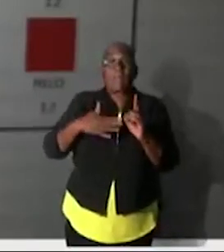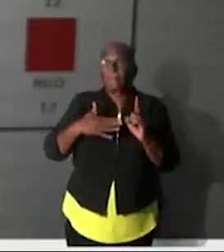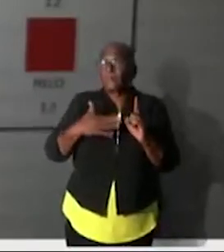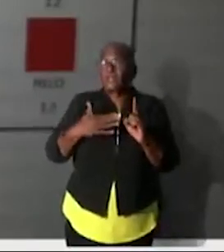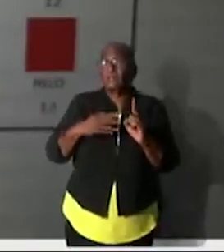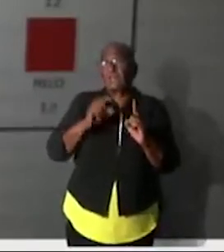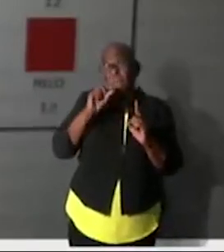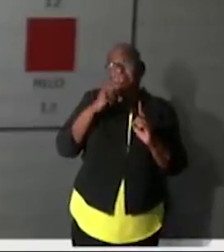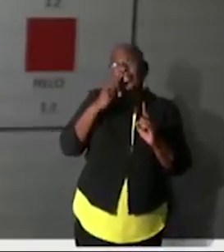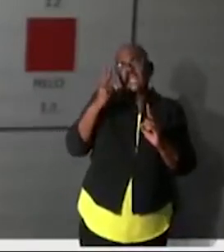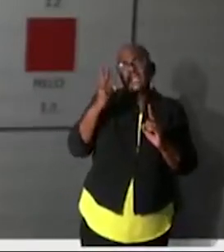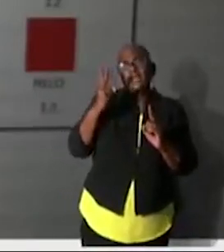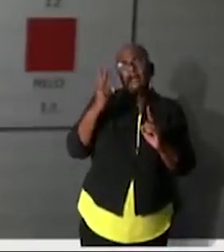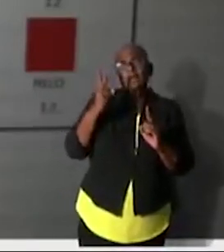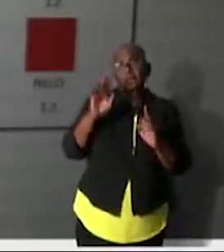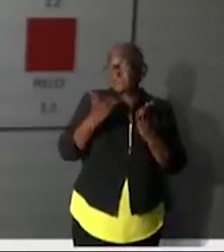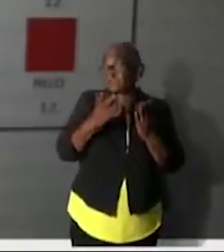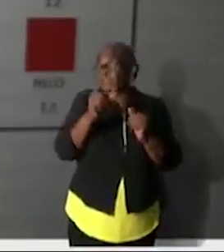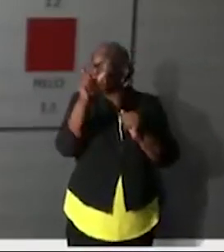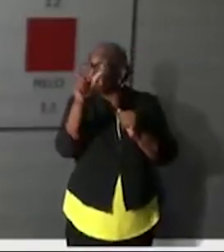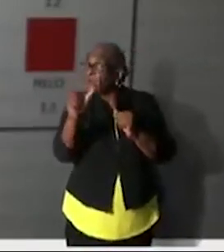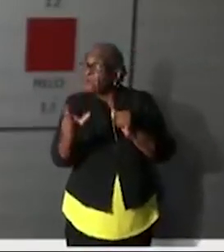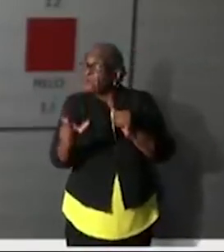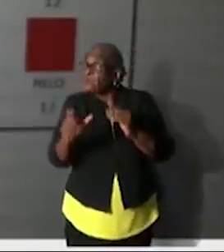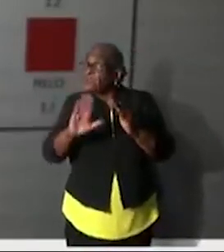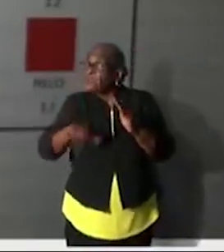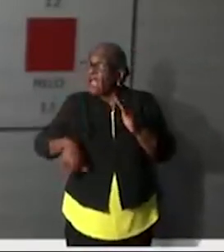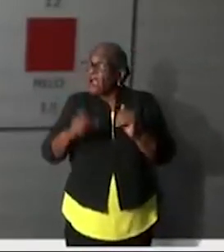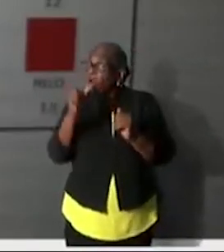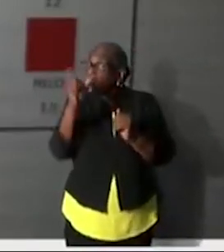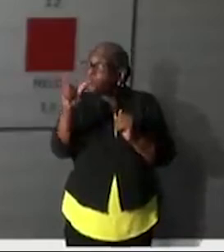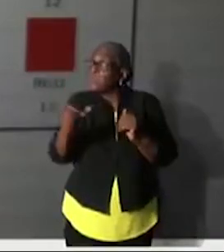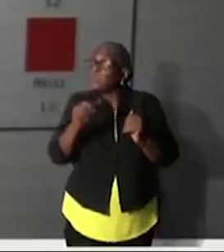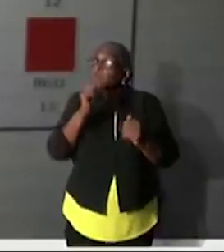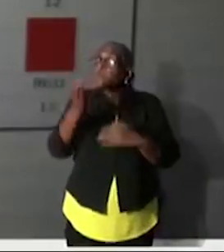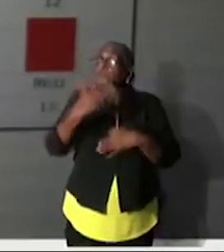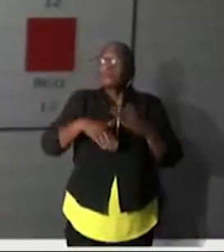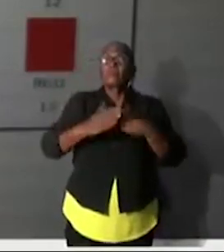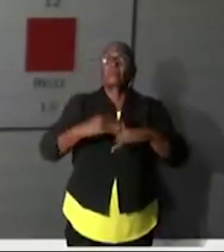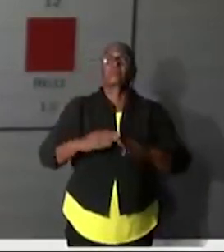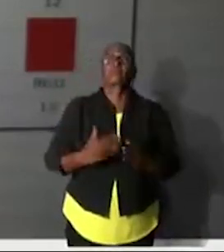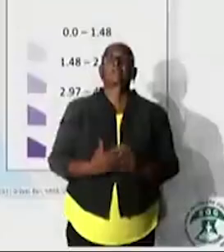even kijken na een week wat de situatie is van Apura.